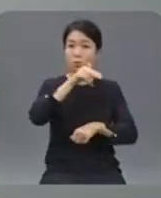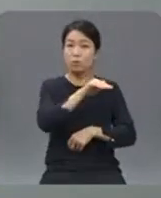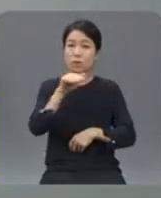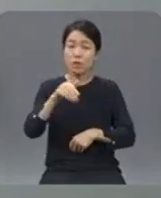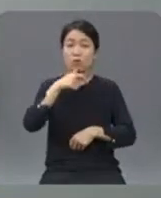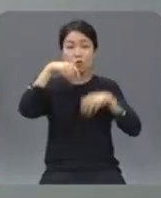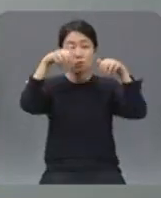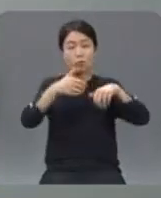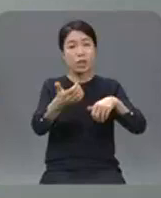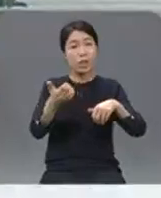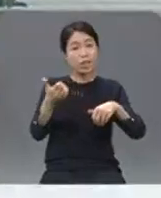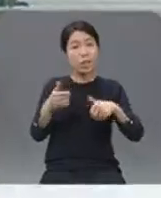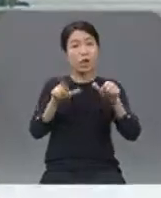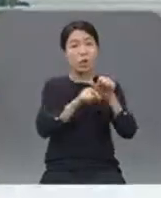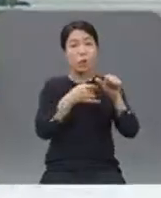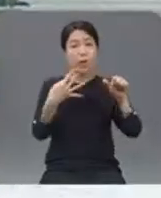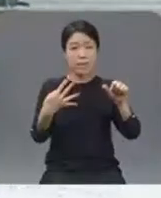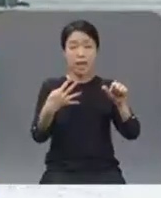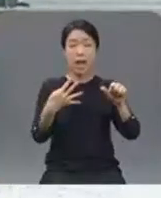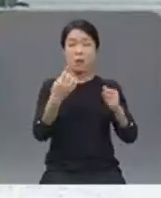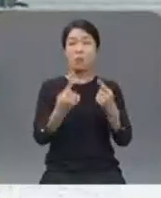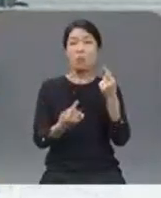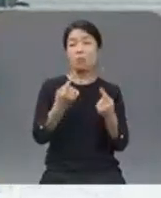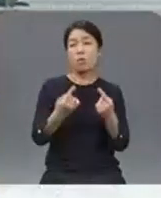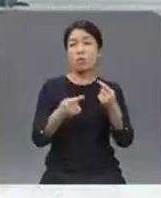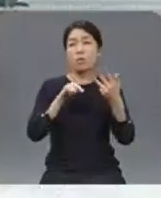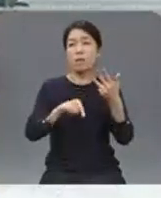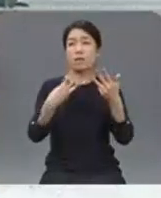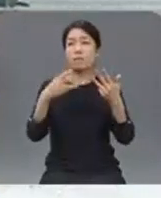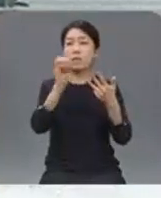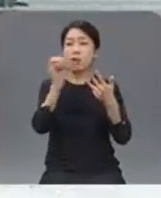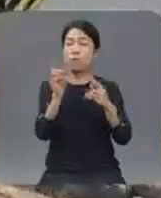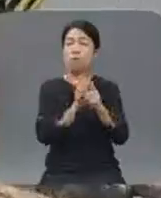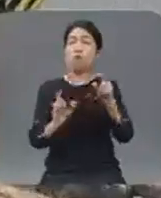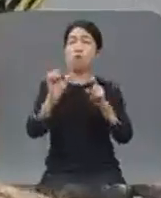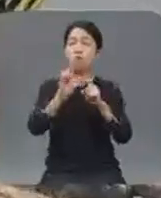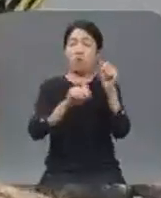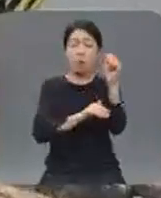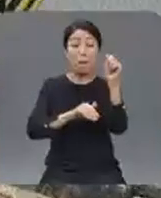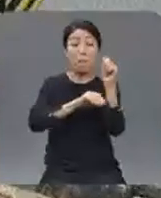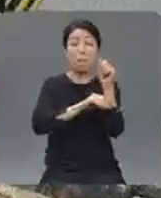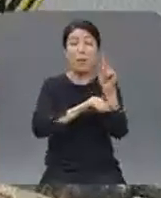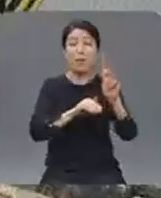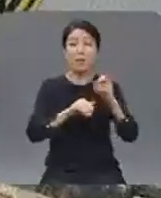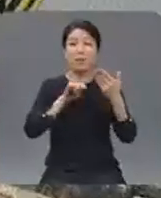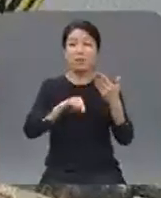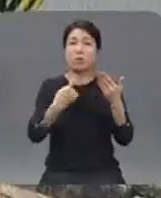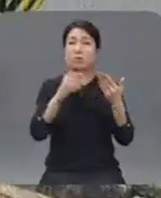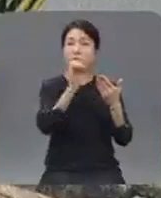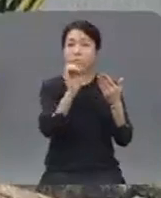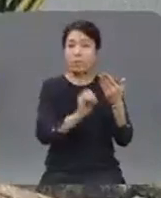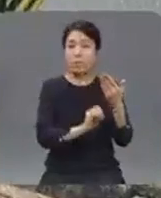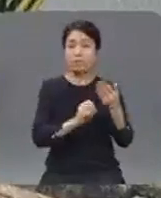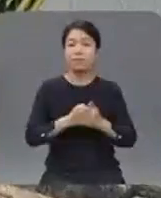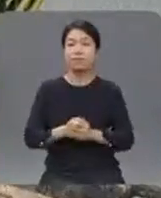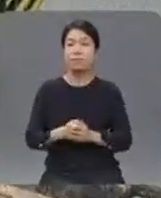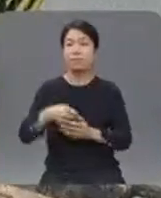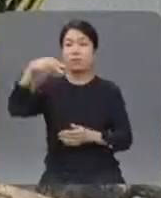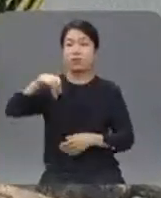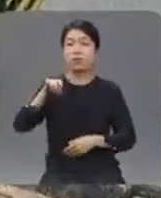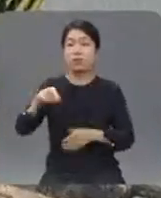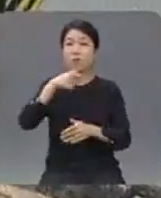기준 비가 내리기 전인 5월 4일 자정에 비해 8.3% 포인트 상승한 29.1%를 기록했고